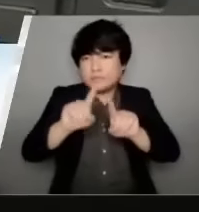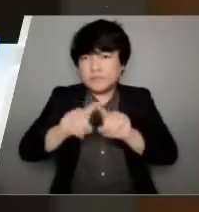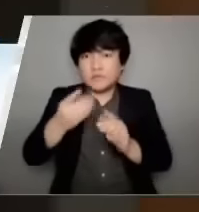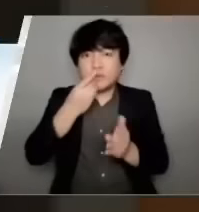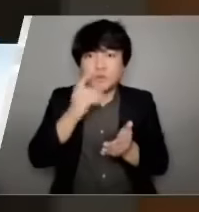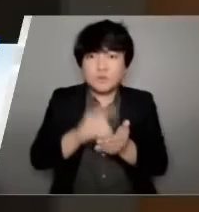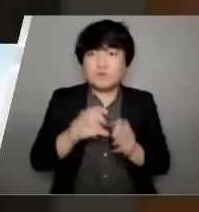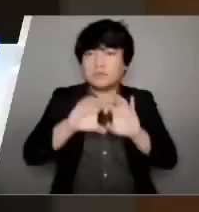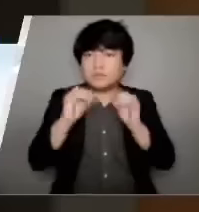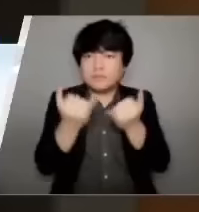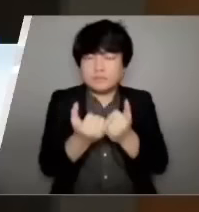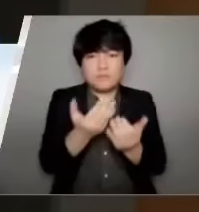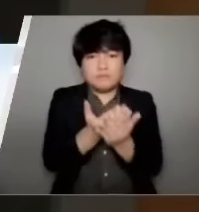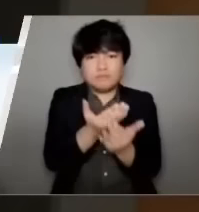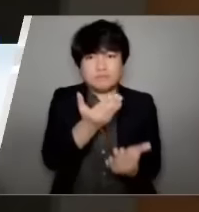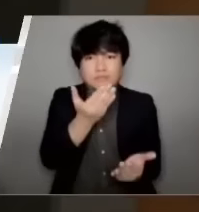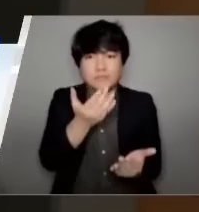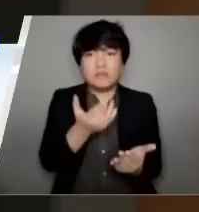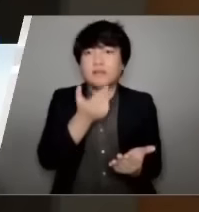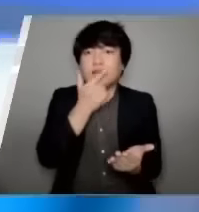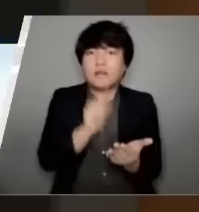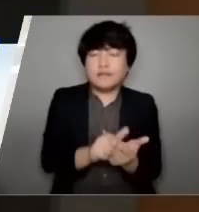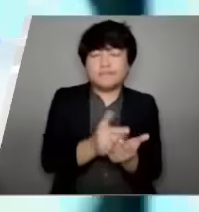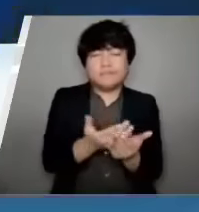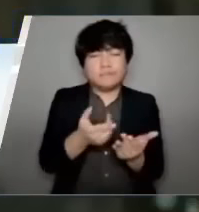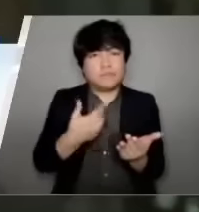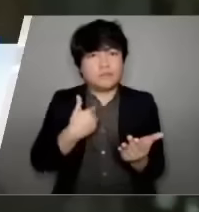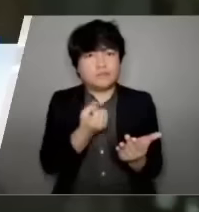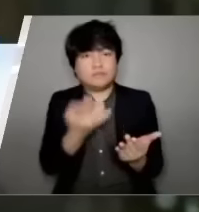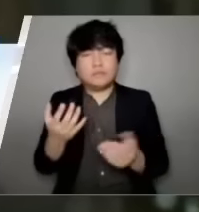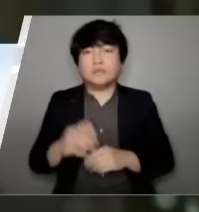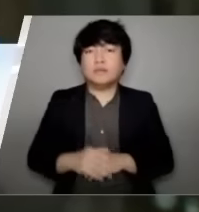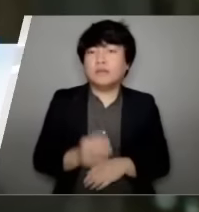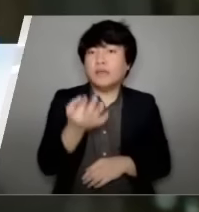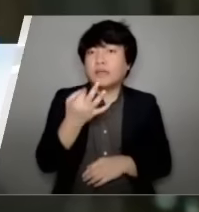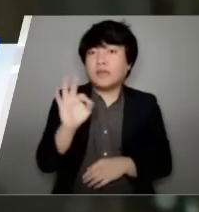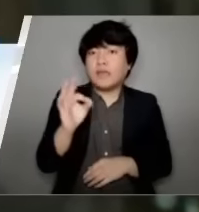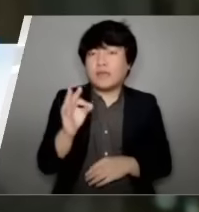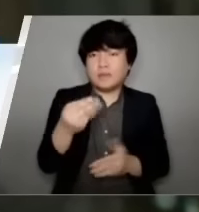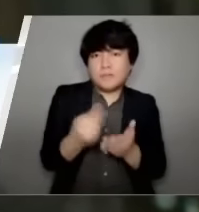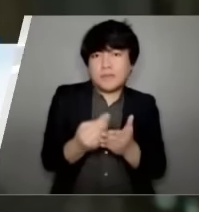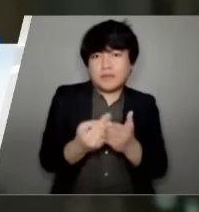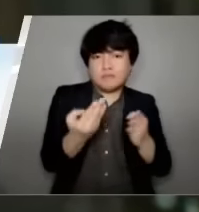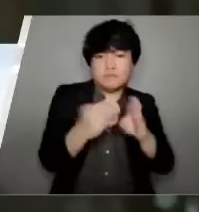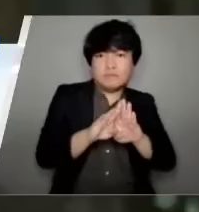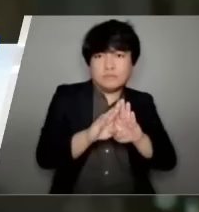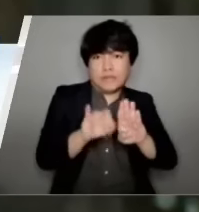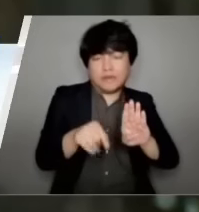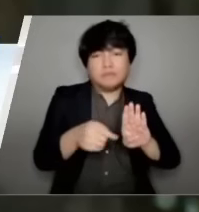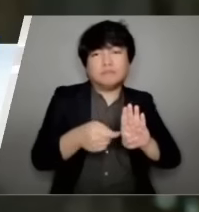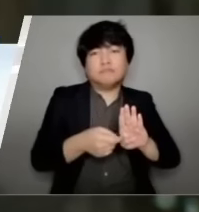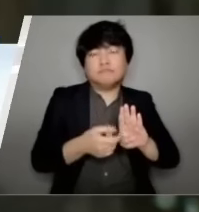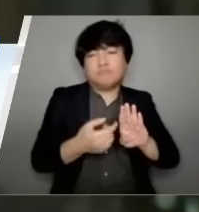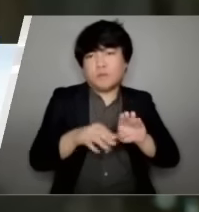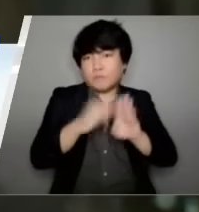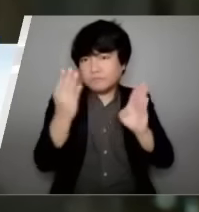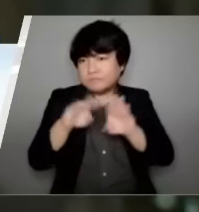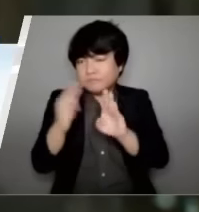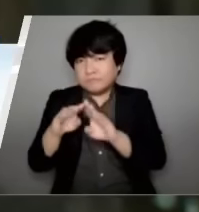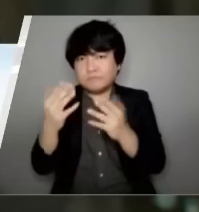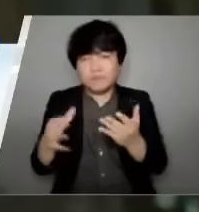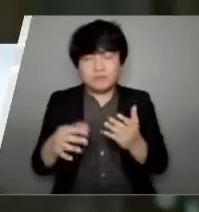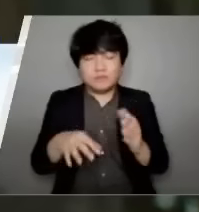ang narecover matapos buksan ang 19 na money vault. Yung mga bank bukas eh, na nakita natin, magagamit